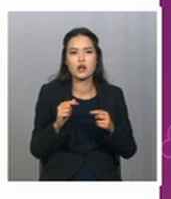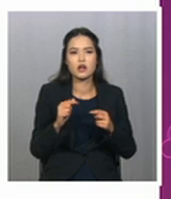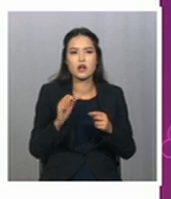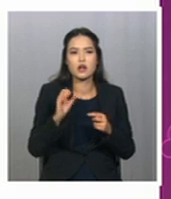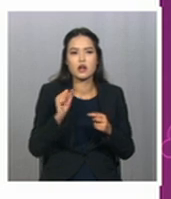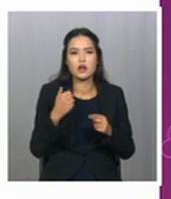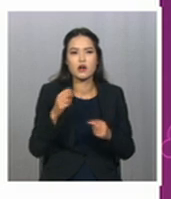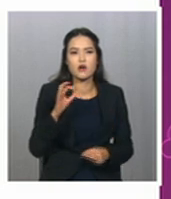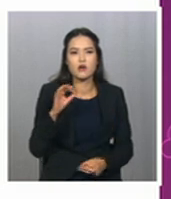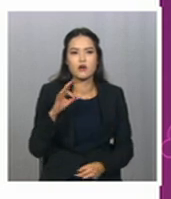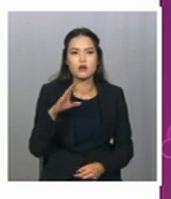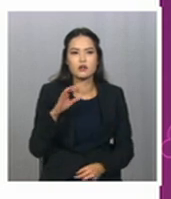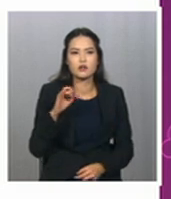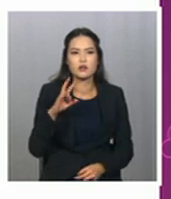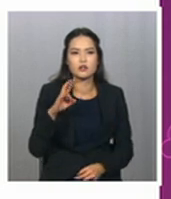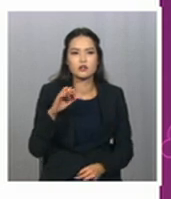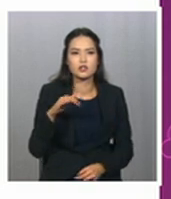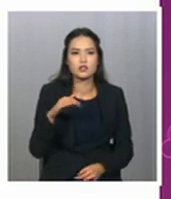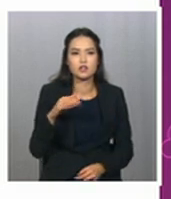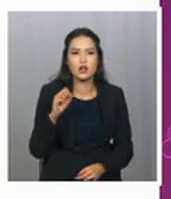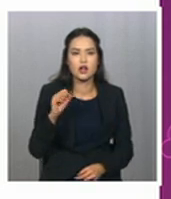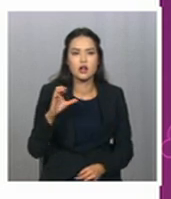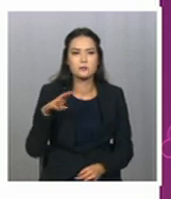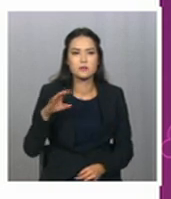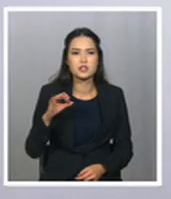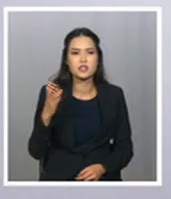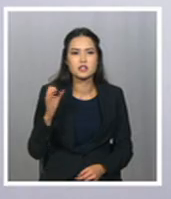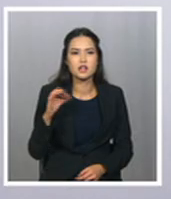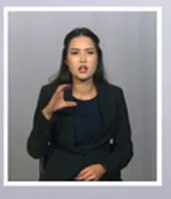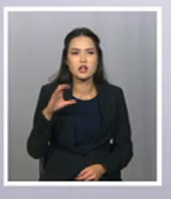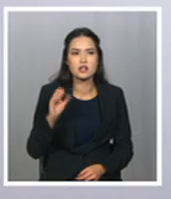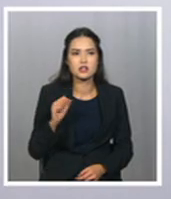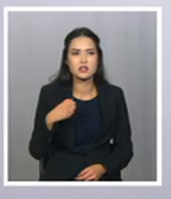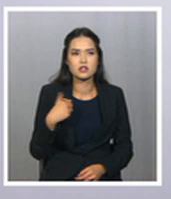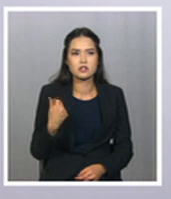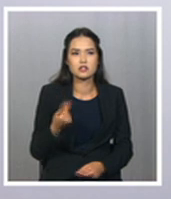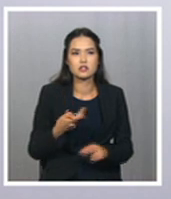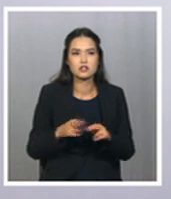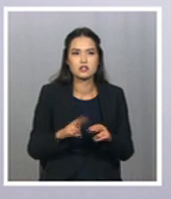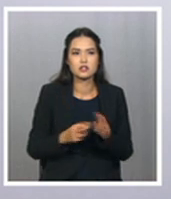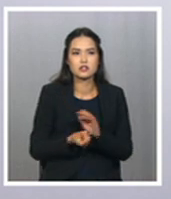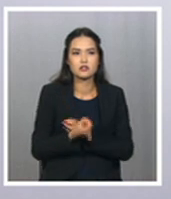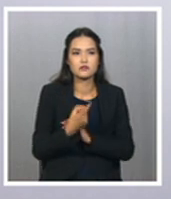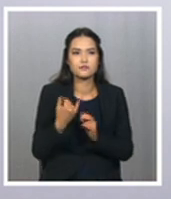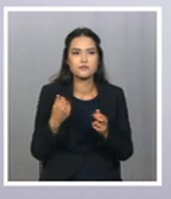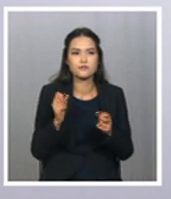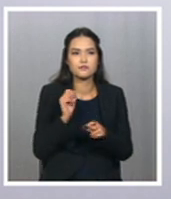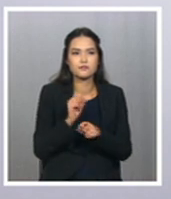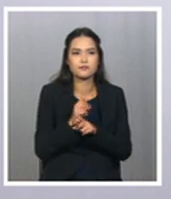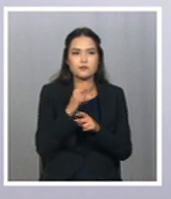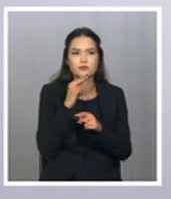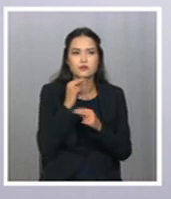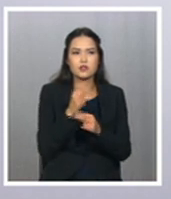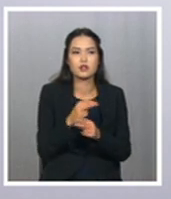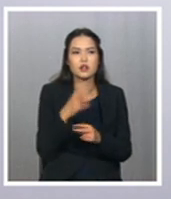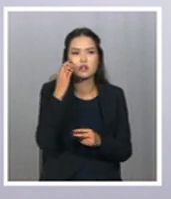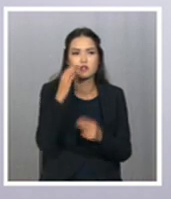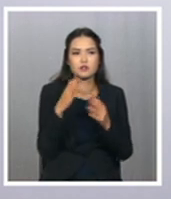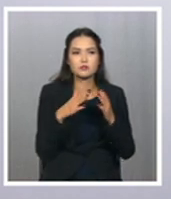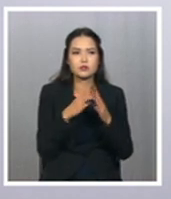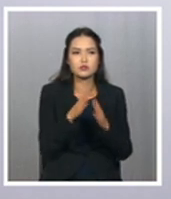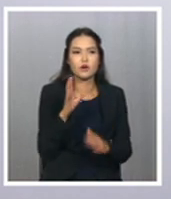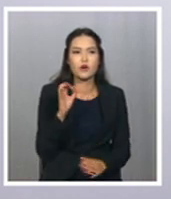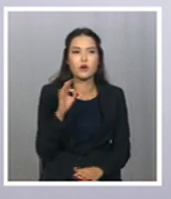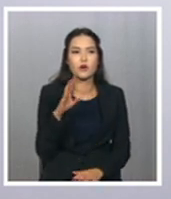нүктесі осы нүктенің аппликатасы болып табылады. Ендеше балалар, біз тапсырма орындайық. Тік бұрышты